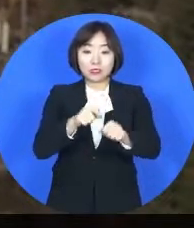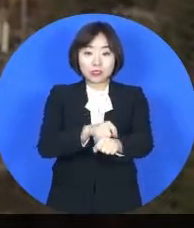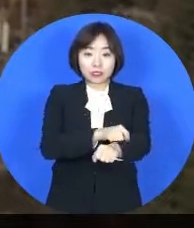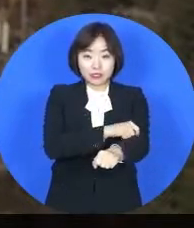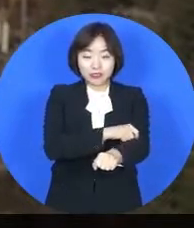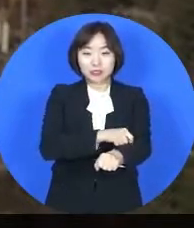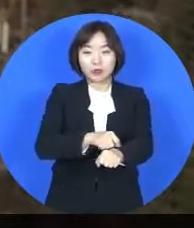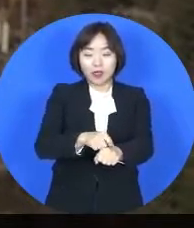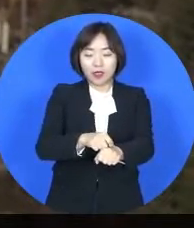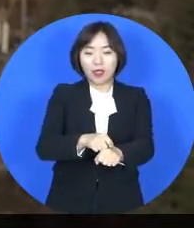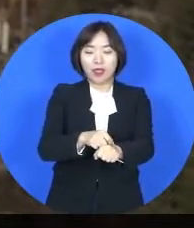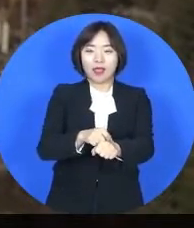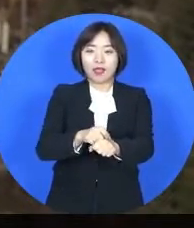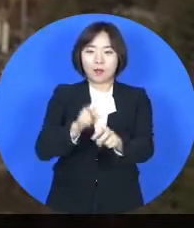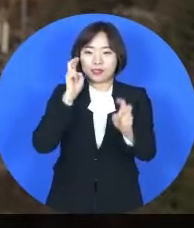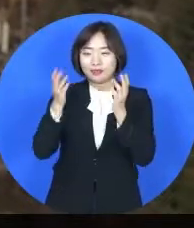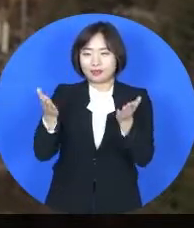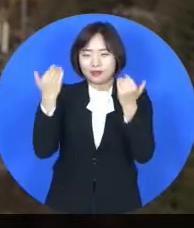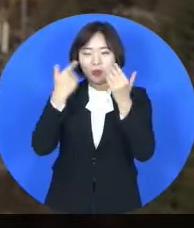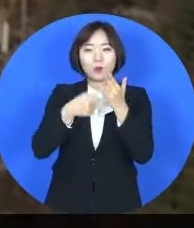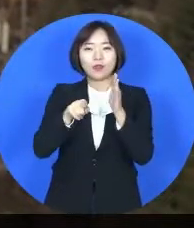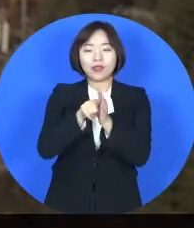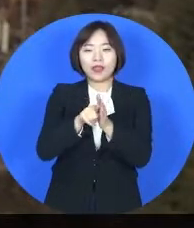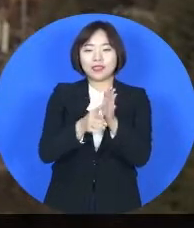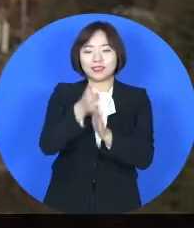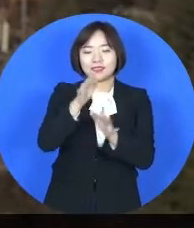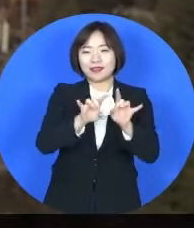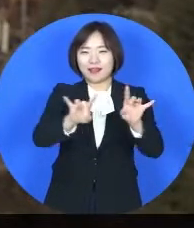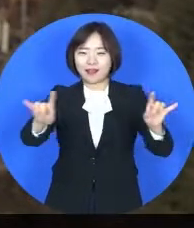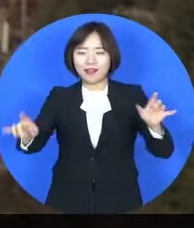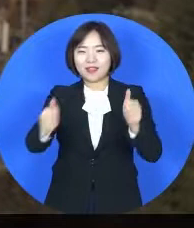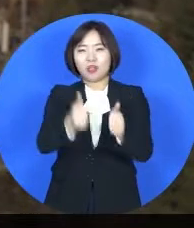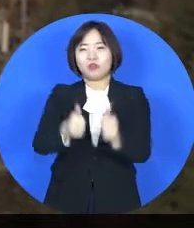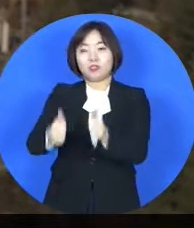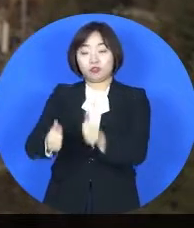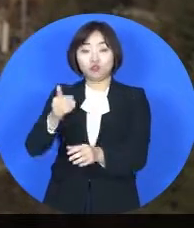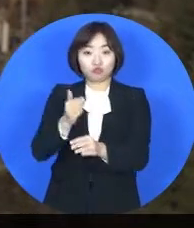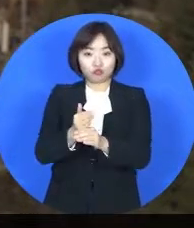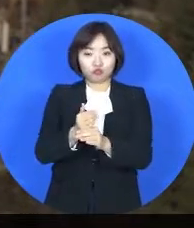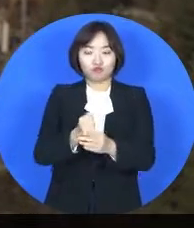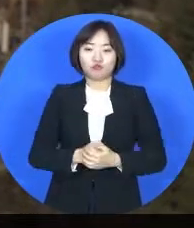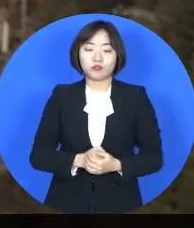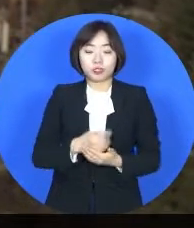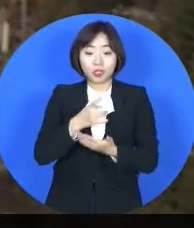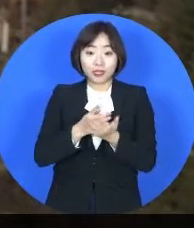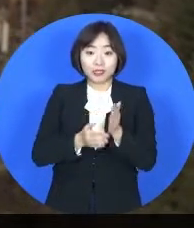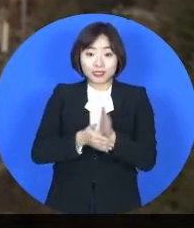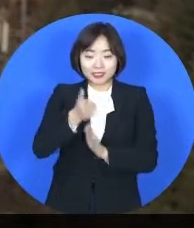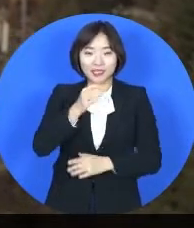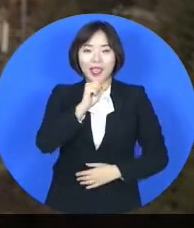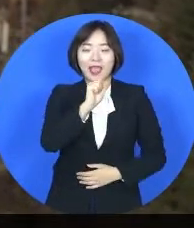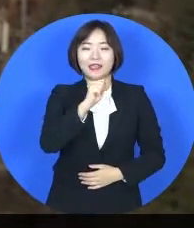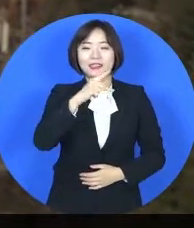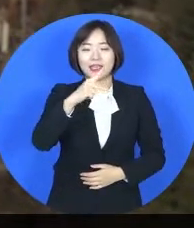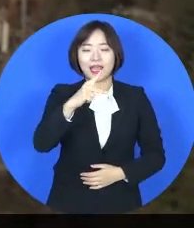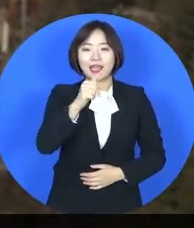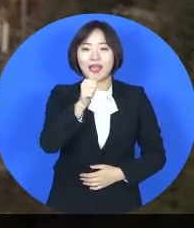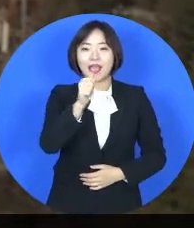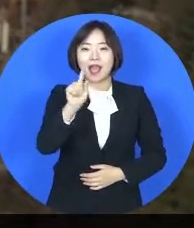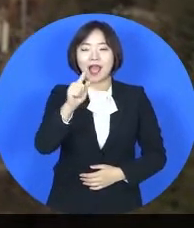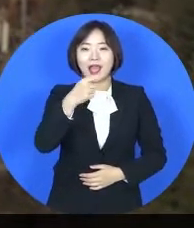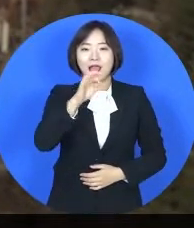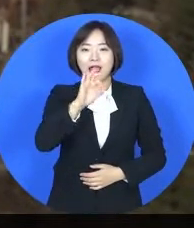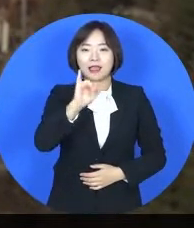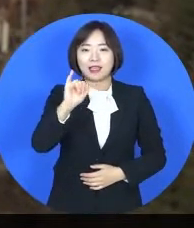반도체 특화 클러스터를 유치하기 위한 지자체 경쟁이 뜨거운 가운데 천안시에서도 경제적 파급 효과가 큰